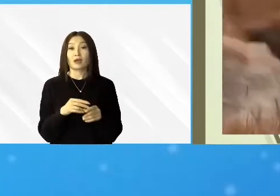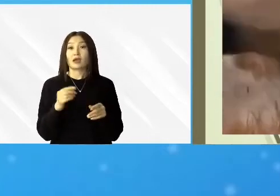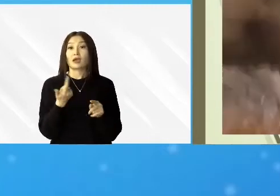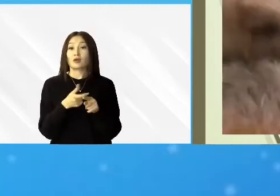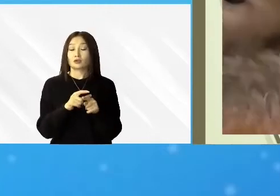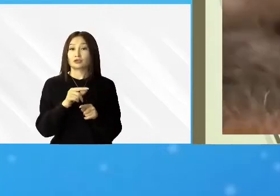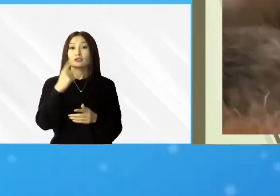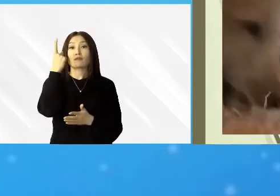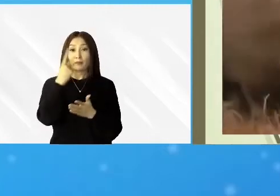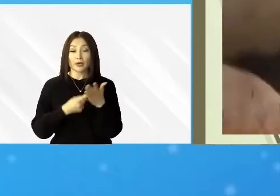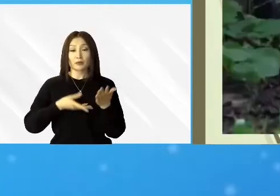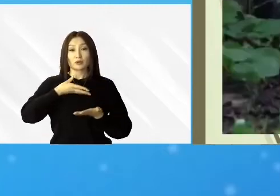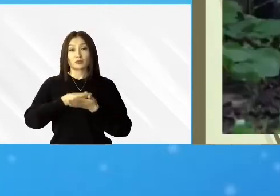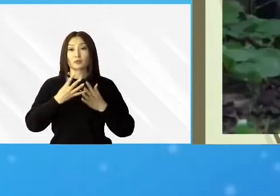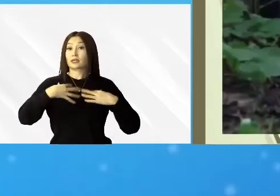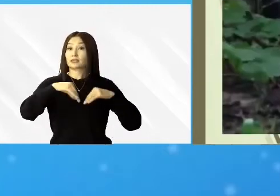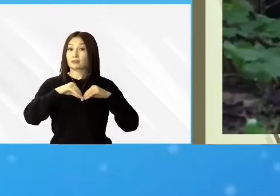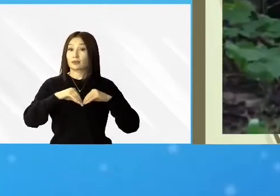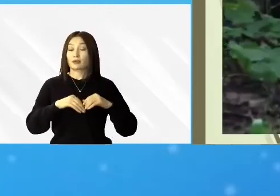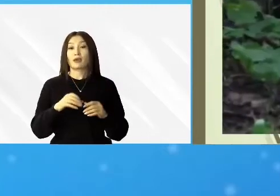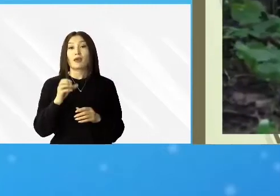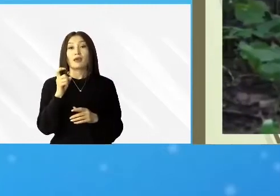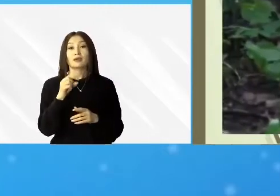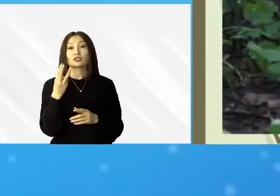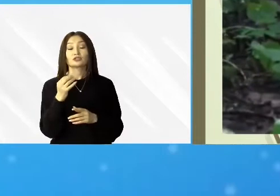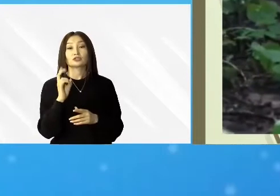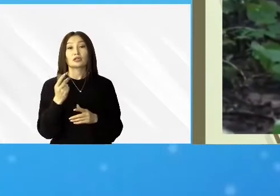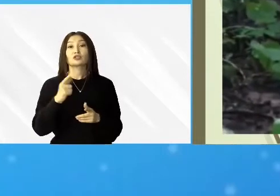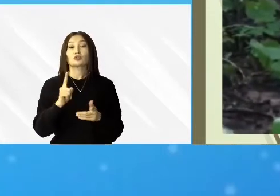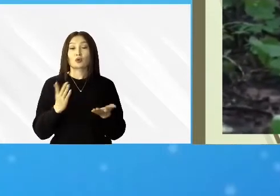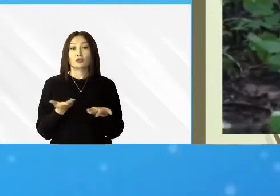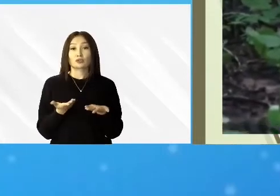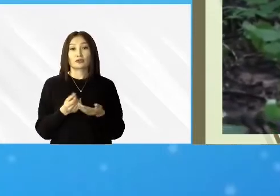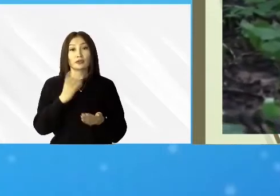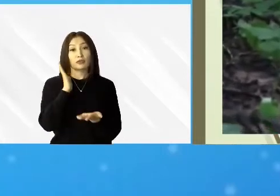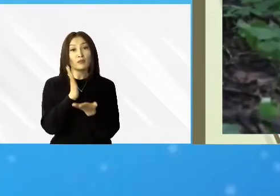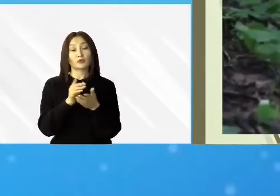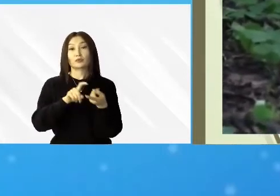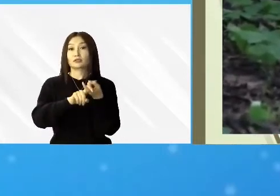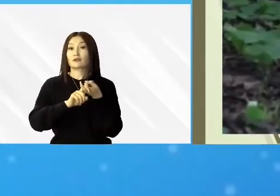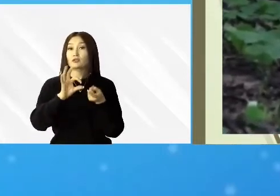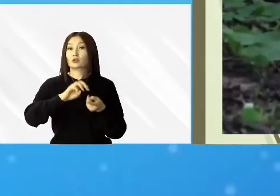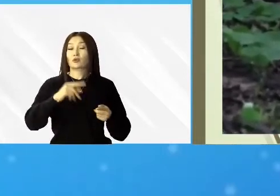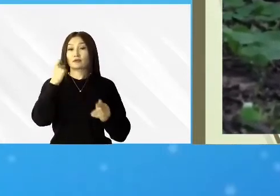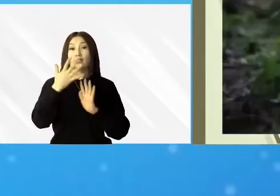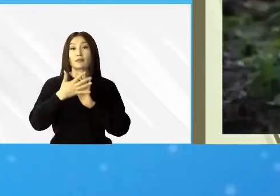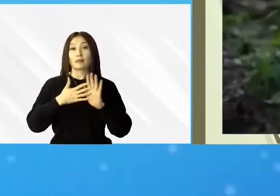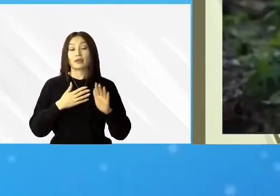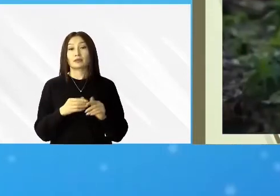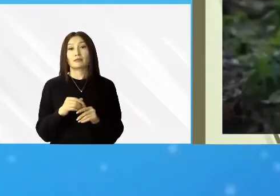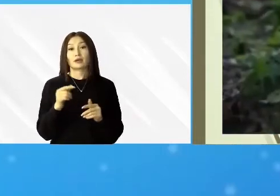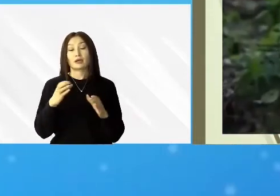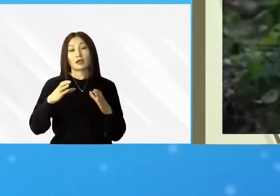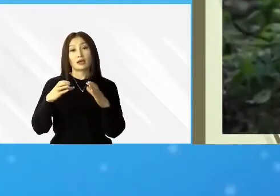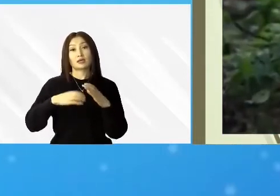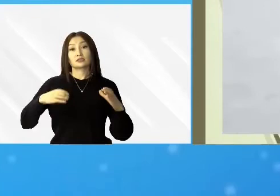необыкновенно преданным собственной семье. Хищник, чье существование напрямую зависит от взаимопонимания с